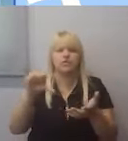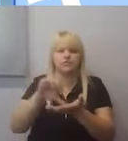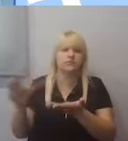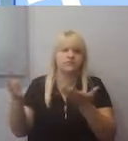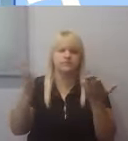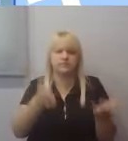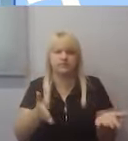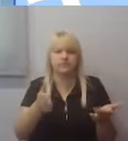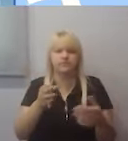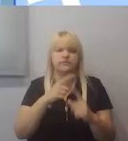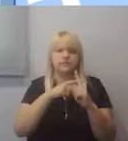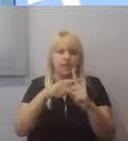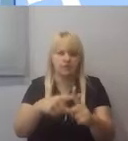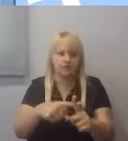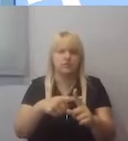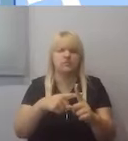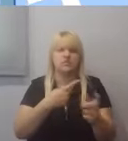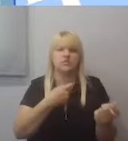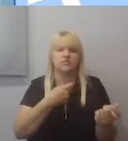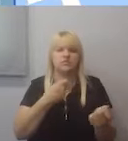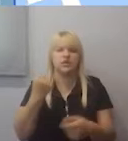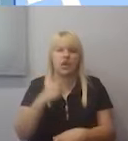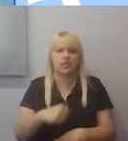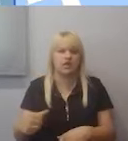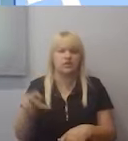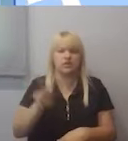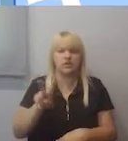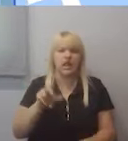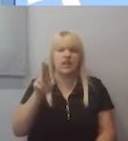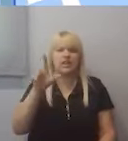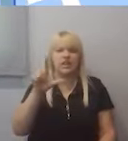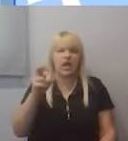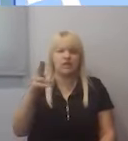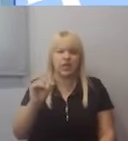neatliekamās medicīniskās palīdzības dienesta direktori lieni cipuli